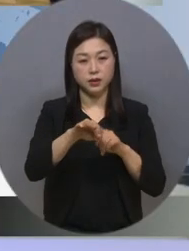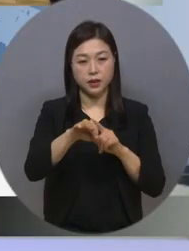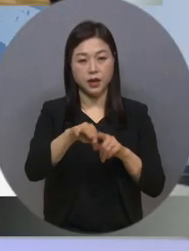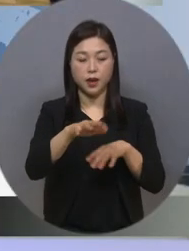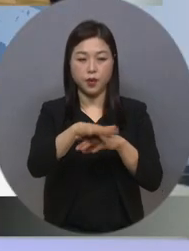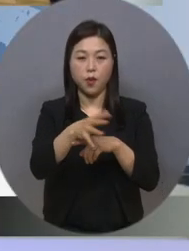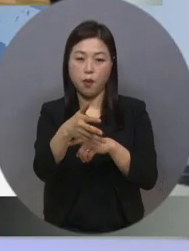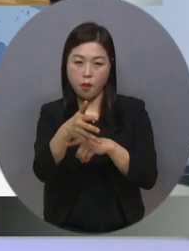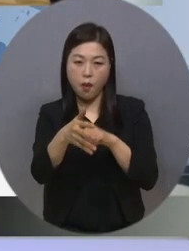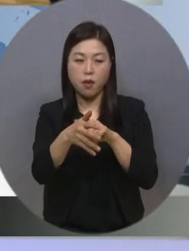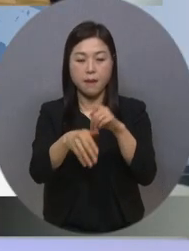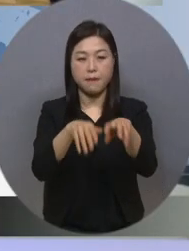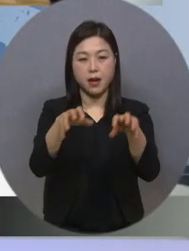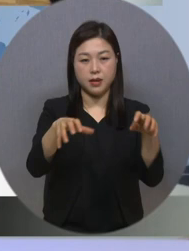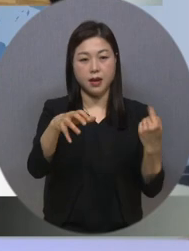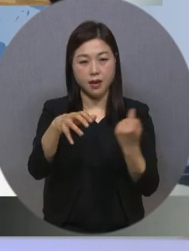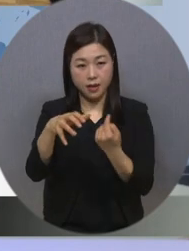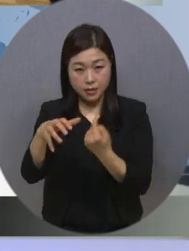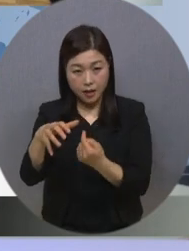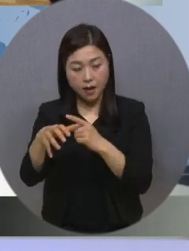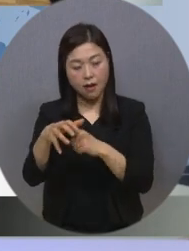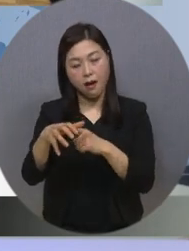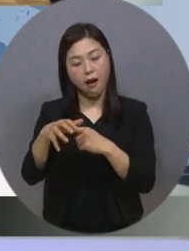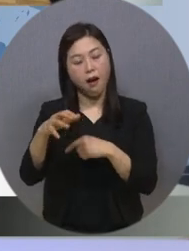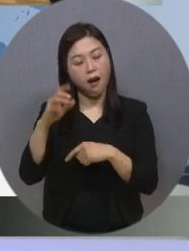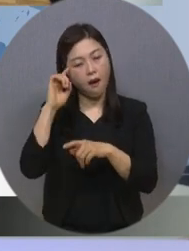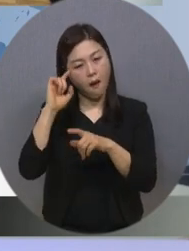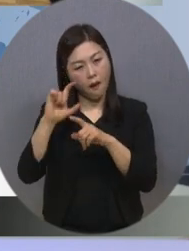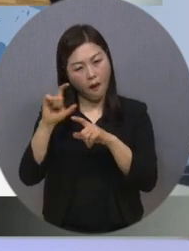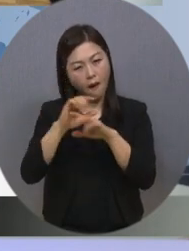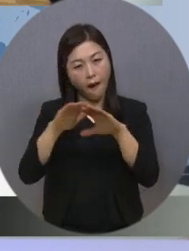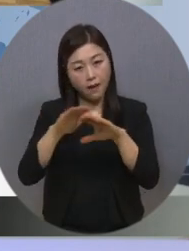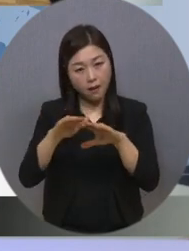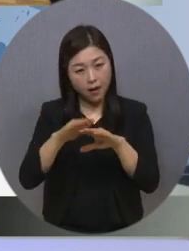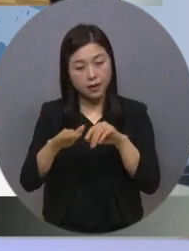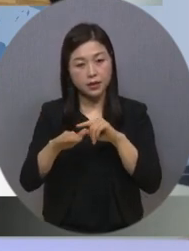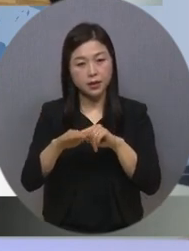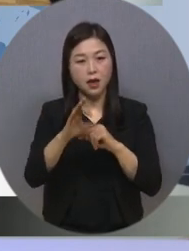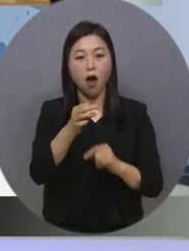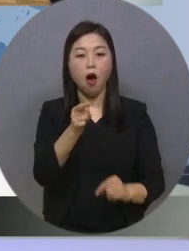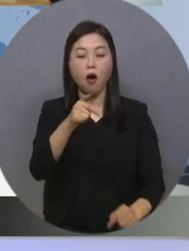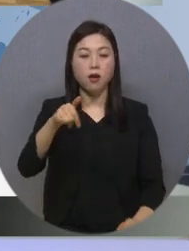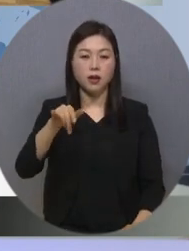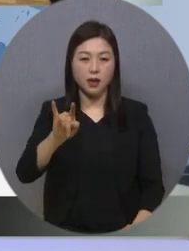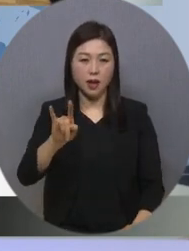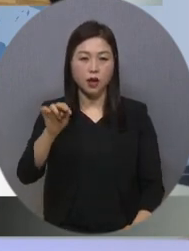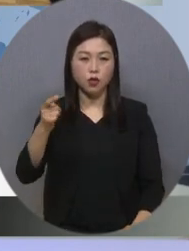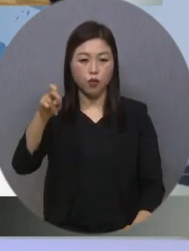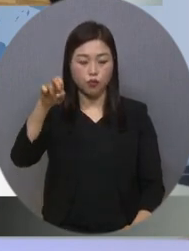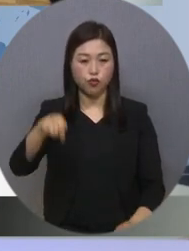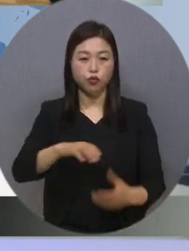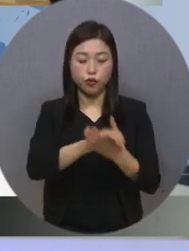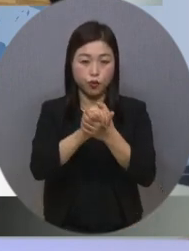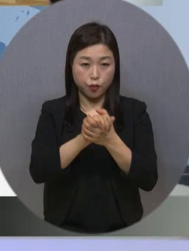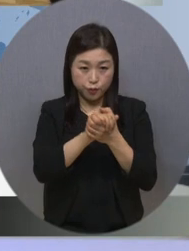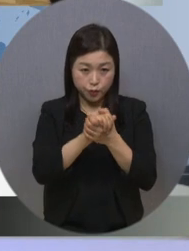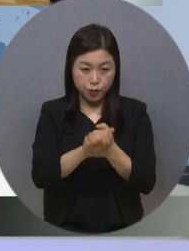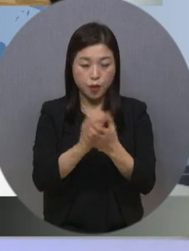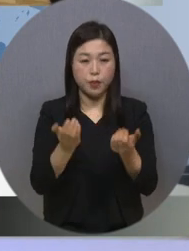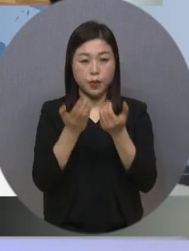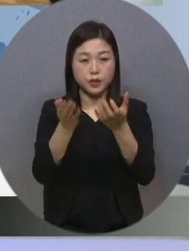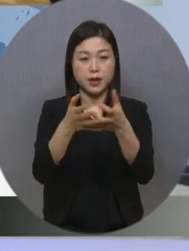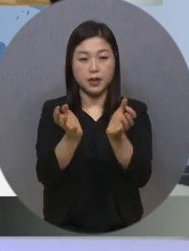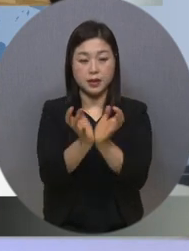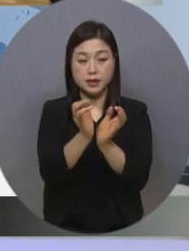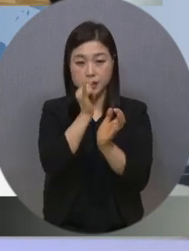찾아 어르신들의 고충을 해결해주는 어깨동무봉사단이 있는데요. 온기 가득했던 봉사 현장에 황영재